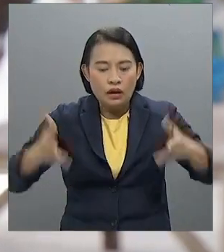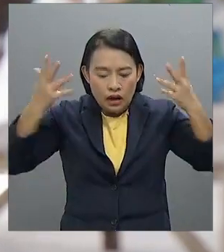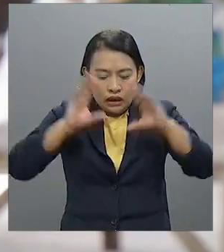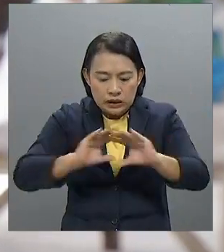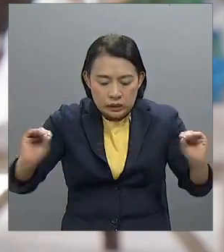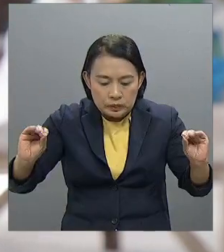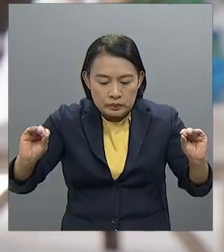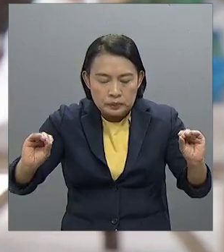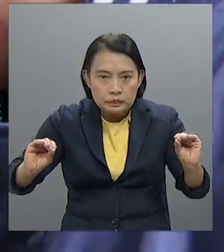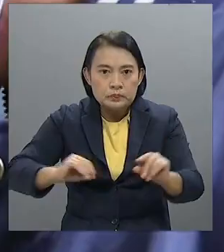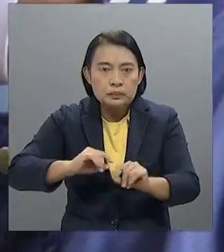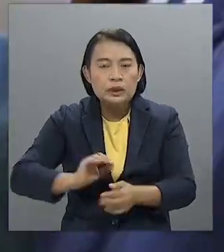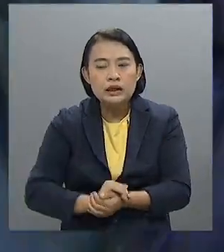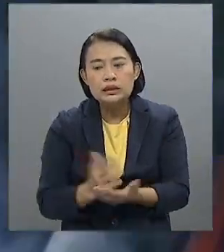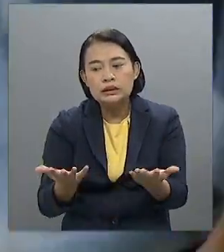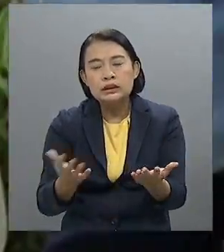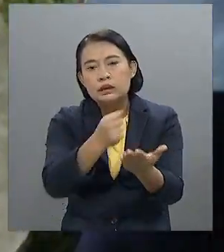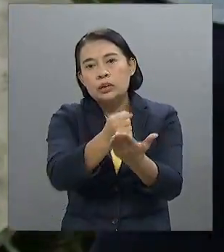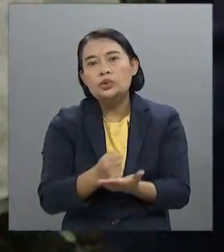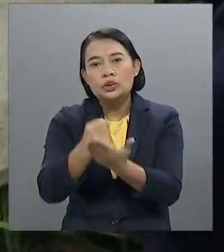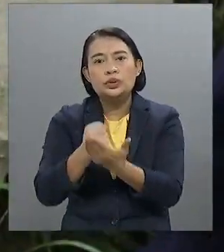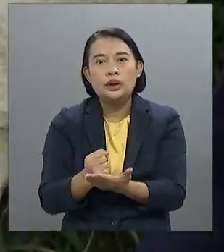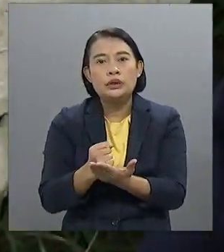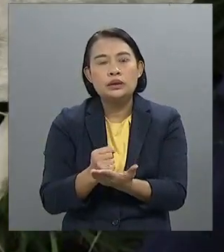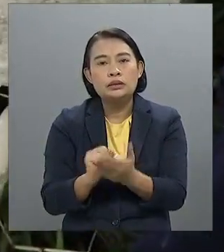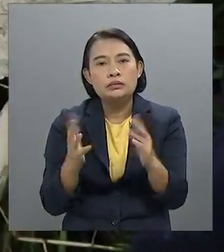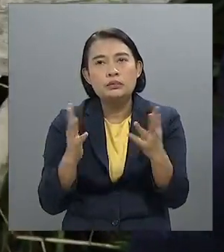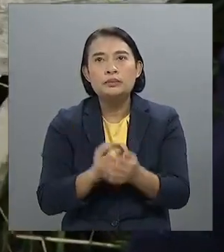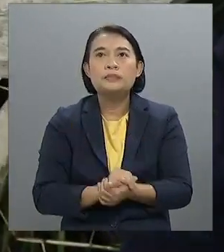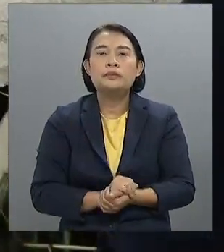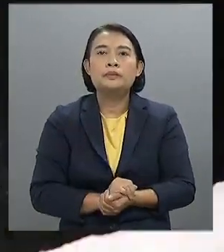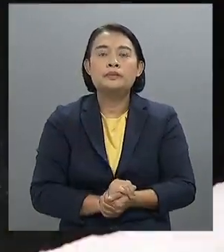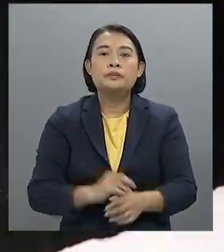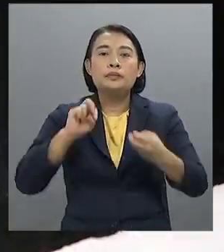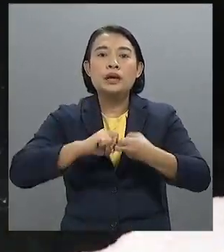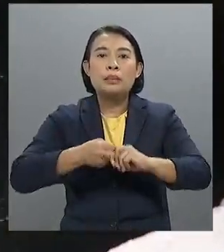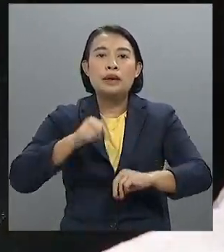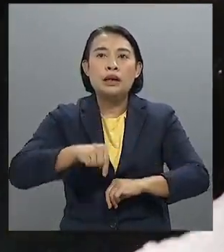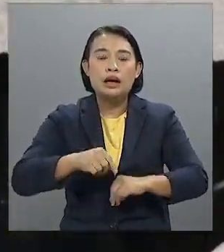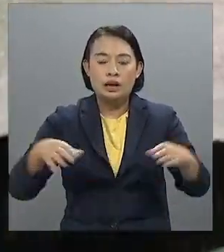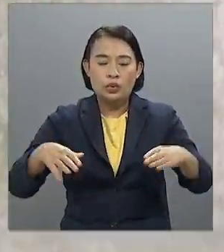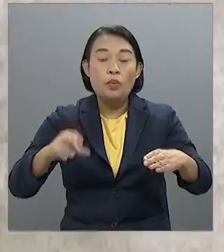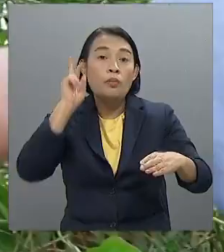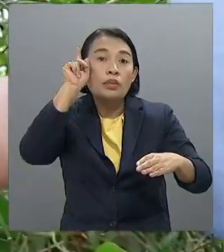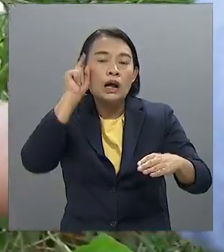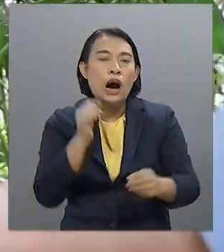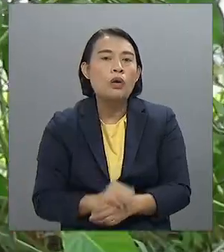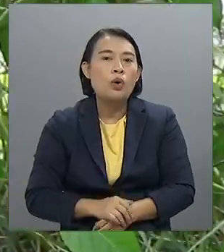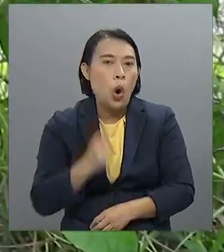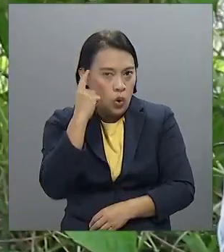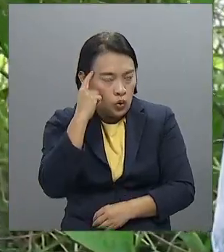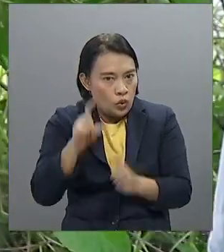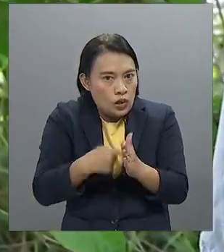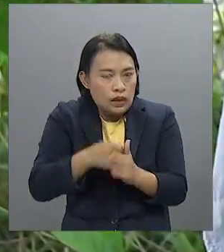าช่วยแล้วก็เขาก็เงียบไปผมก ็สำหรับปัญหาที่เกิดขึ้นทีมข่าวก็ทราบถึงข้อมูลในพื้นที่ค่ะว่า